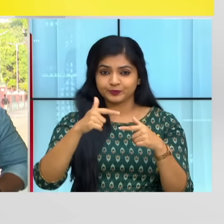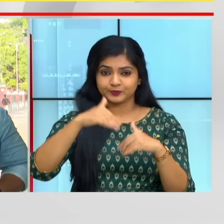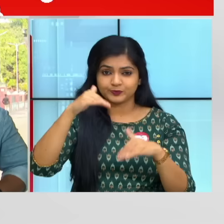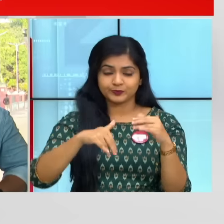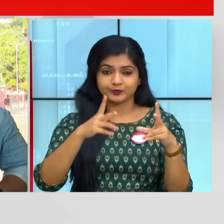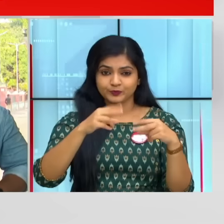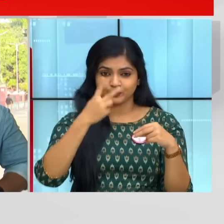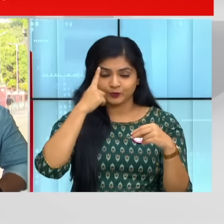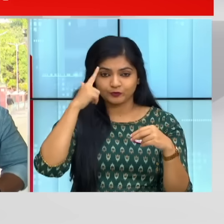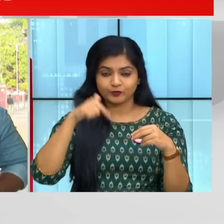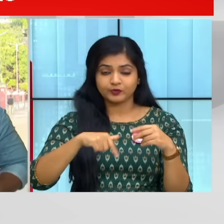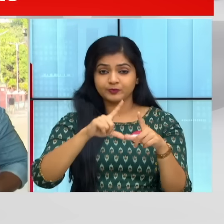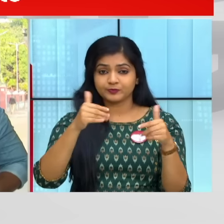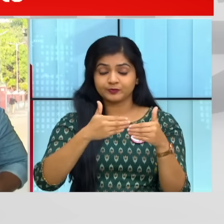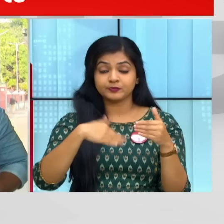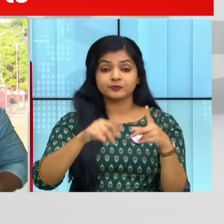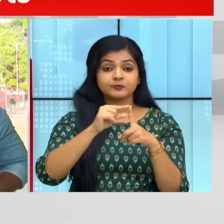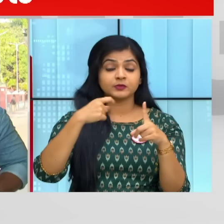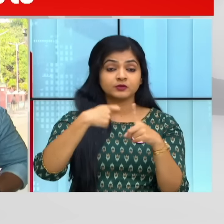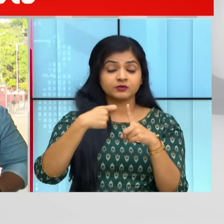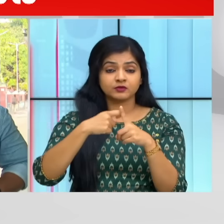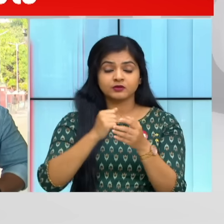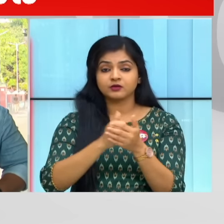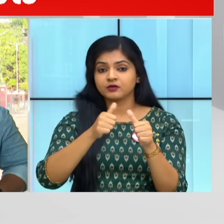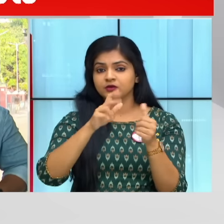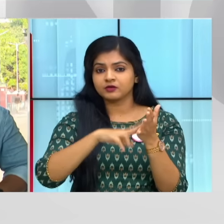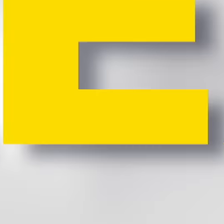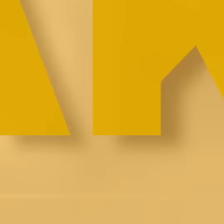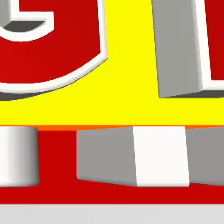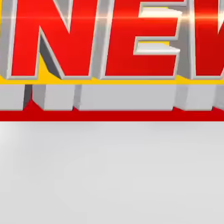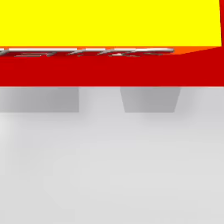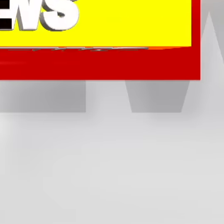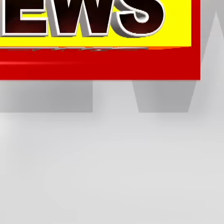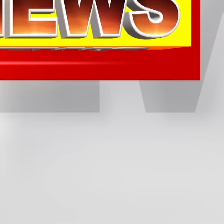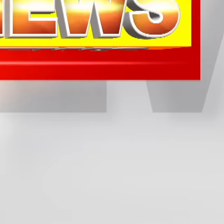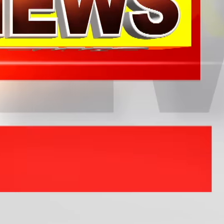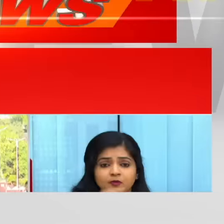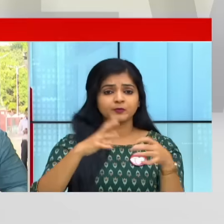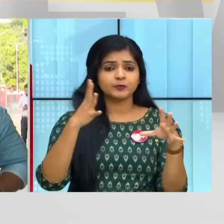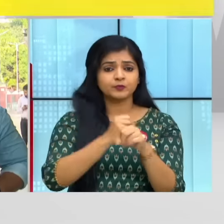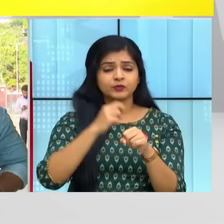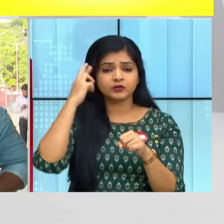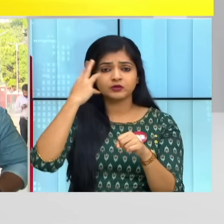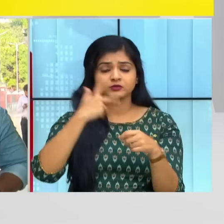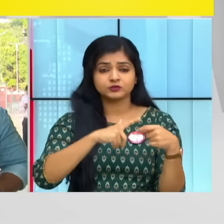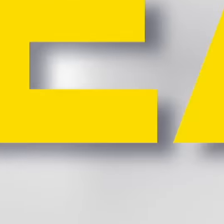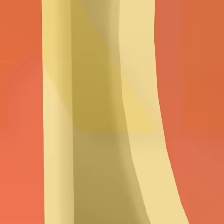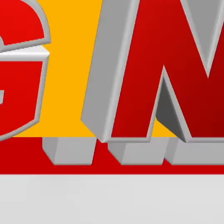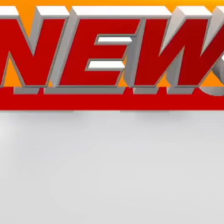അവലോകന യോഗത്തിൽ PK കൃഷ്ണദാസ്, MT രമേശ്, AN രാധാകൃഷ്ണൻ അടക്കം പങ്കെടുക്കാത്തത് എന്തുകൊണ്ട് എന്ന് അദ്ദേഹത്തോട് ചോദിക്കവേ കെ